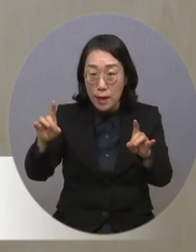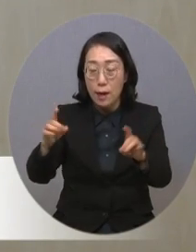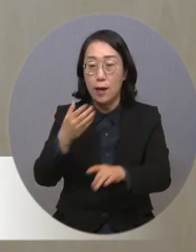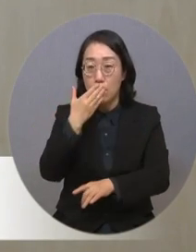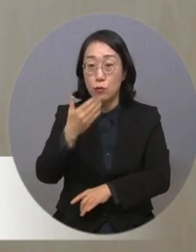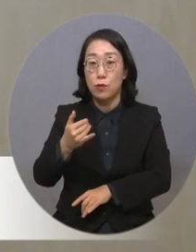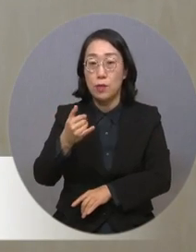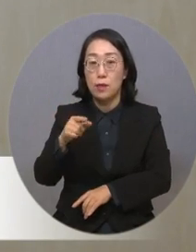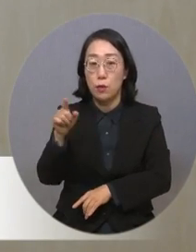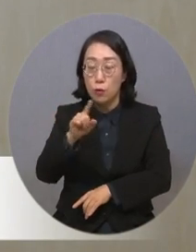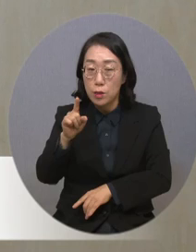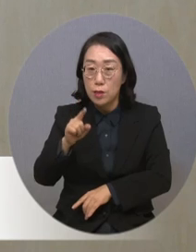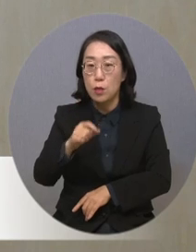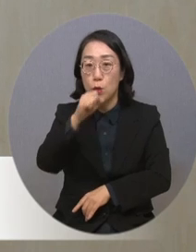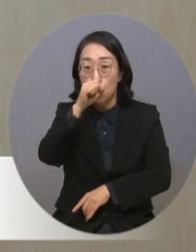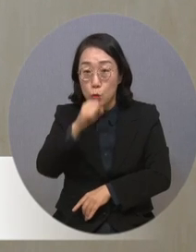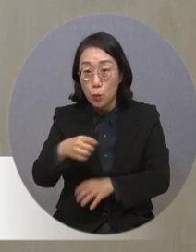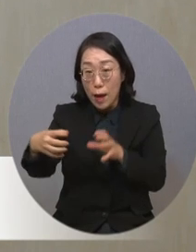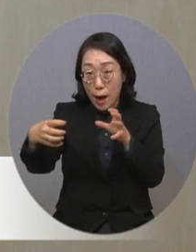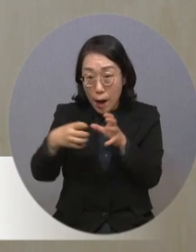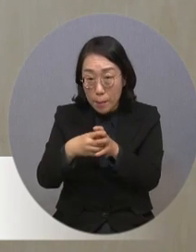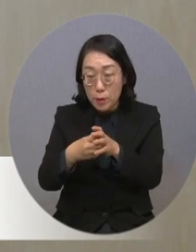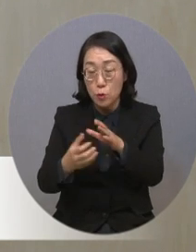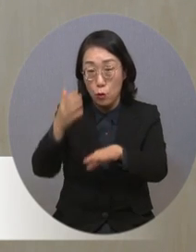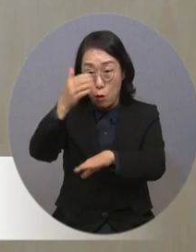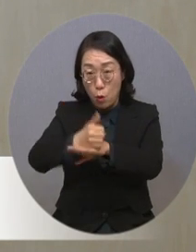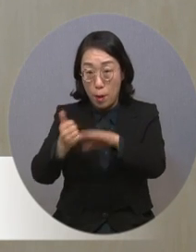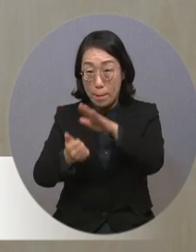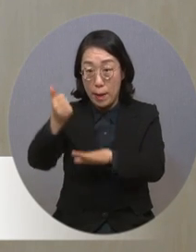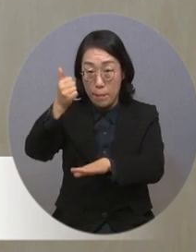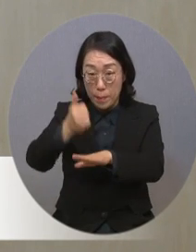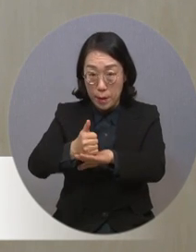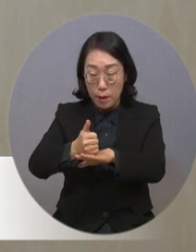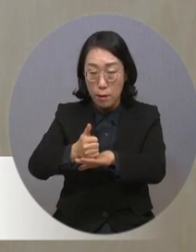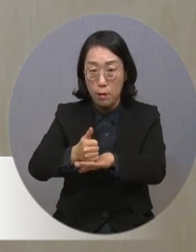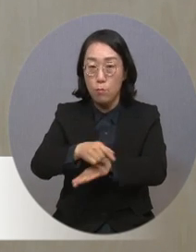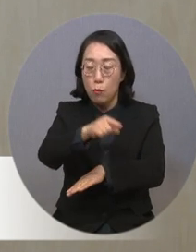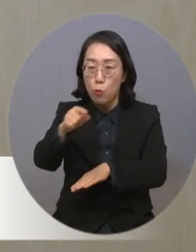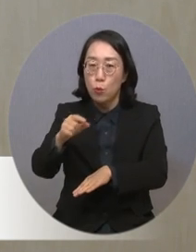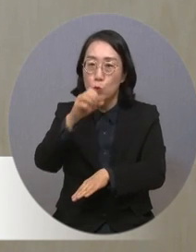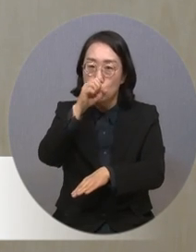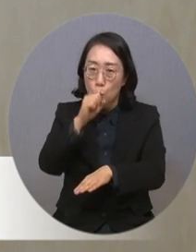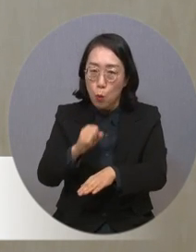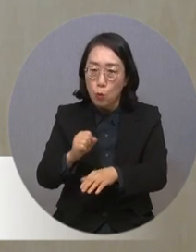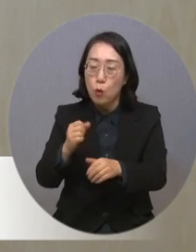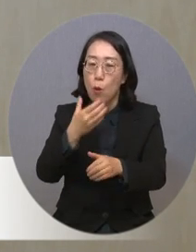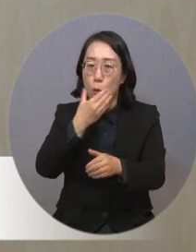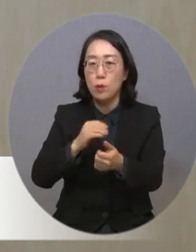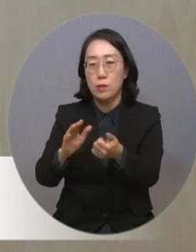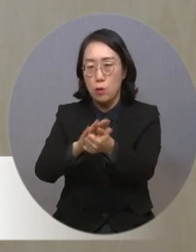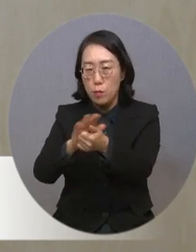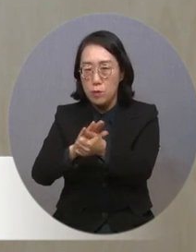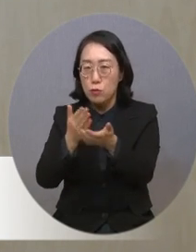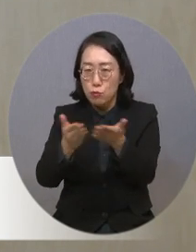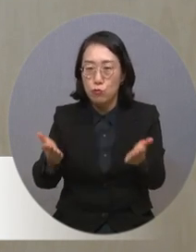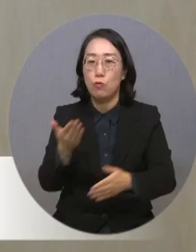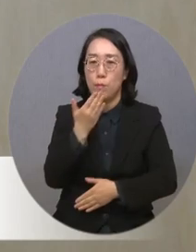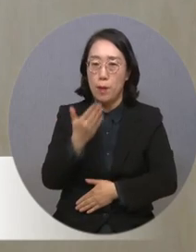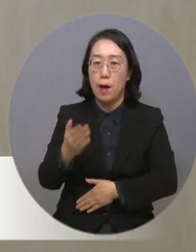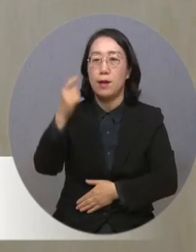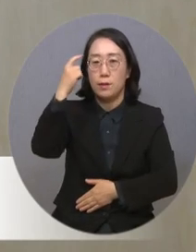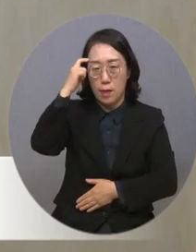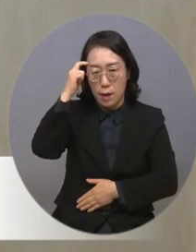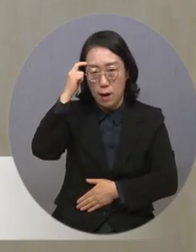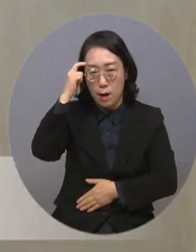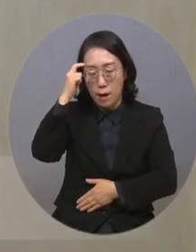협력해서 좋은 성과를 낸다면 시민분들께서 만족도 높은 복지 서비스를 누리지 않을까 생각합니다. 함께해